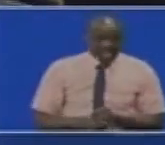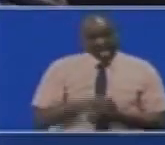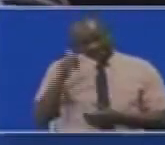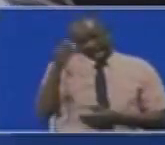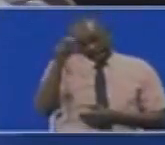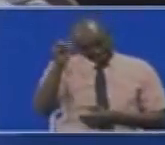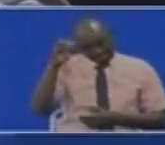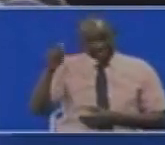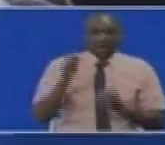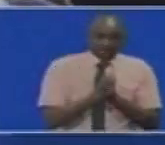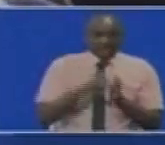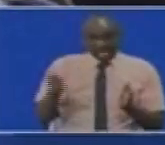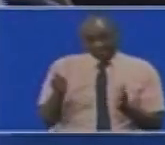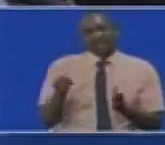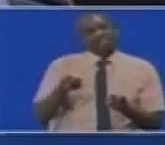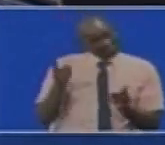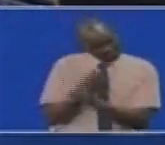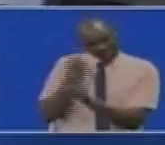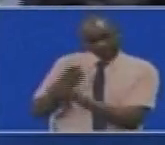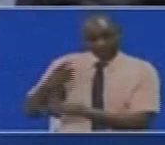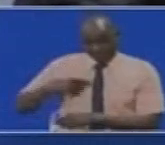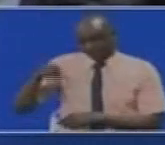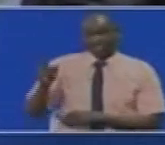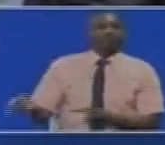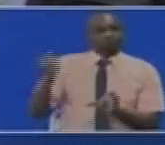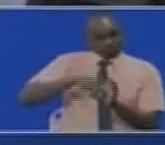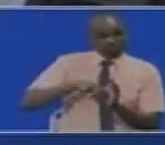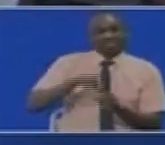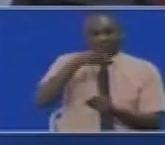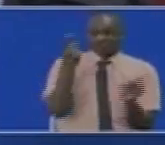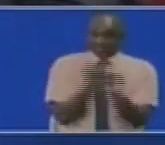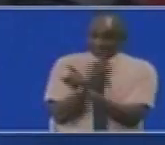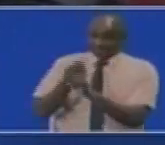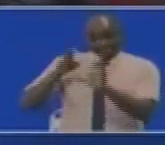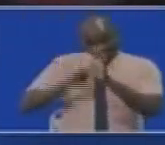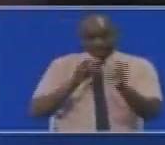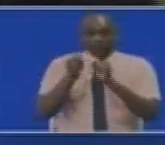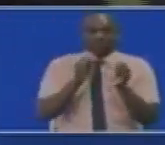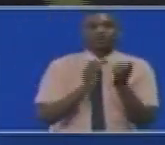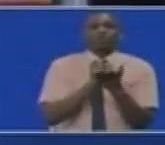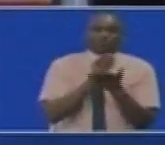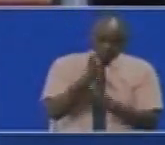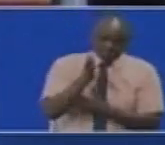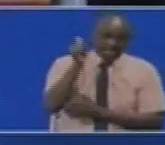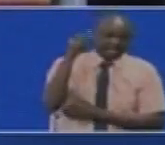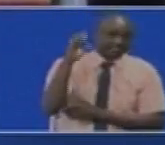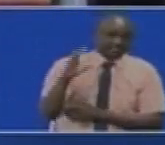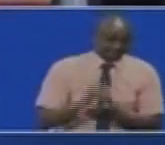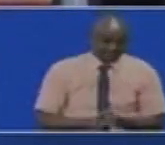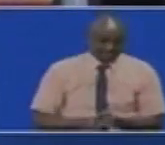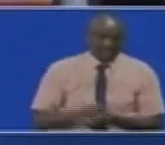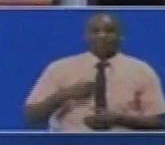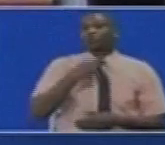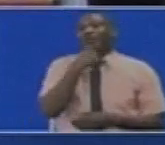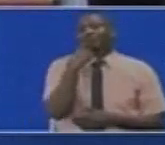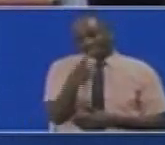Keinan na William Kirwa miongoni mwa wengine watakaowania viti mbalimbali kupitia ANC. I want to assure all Kenyans